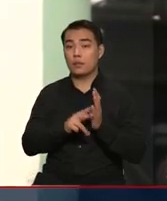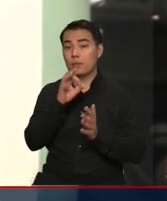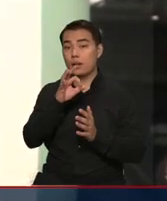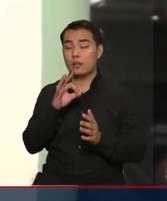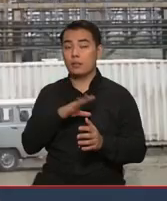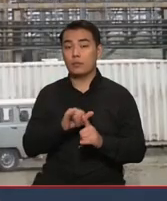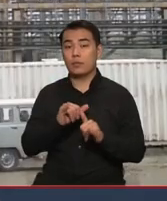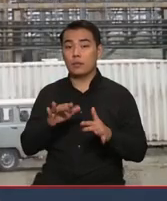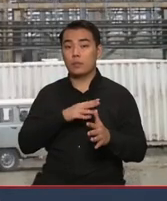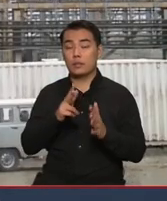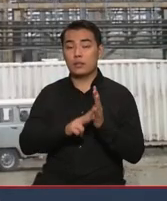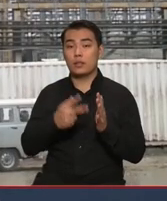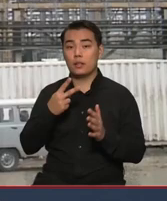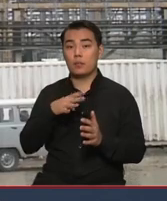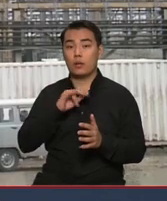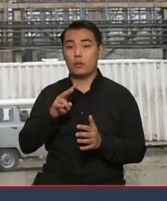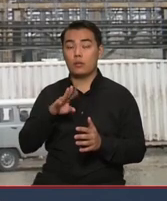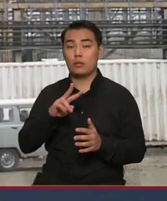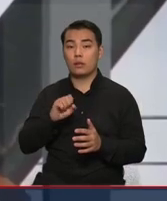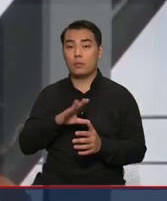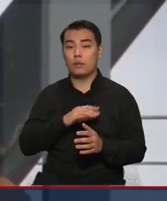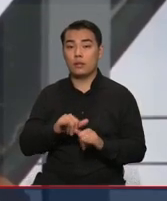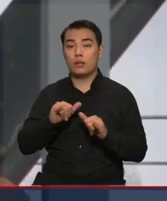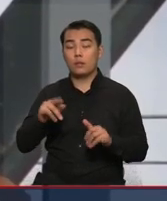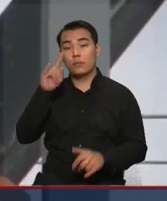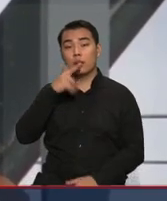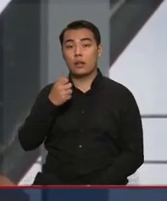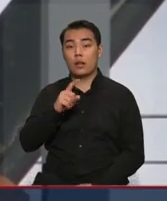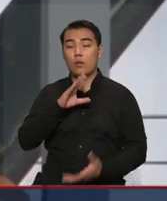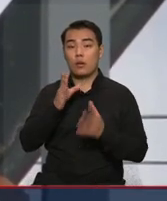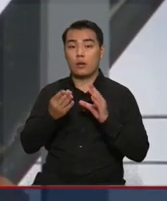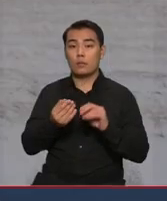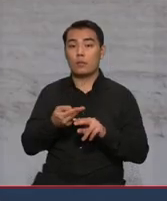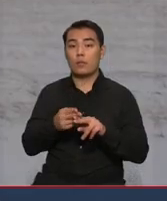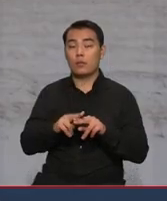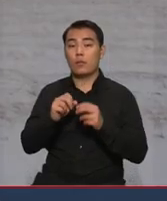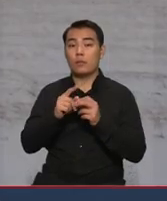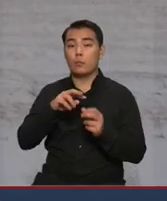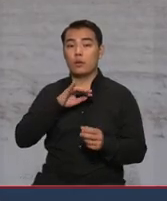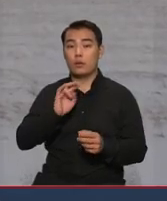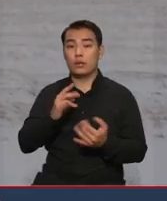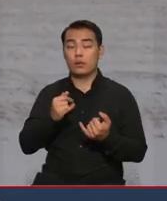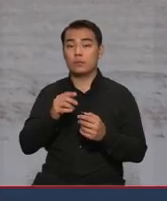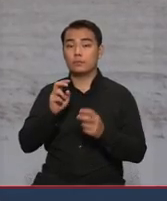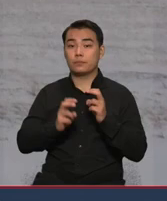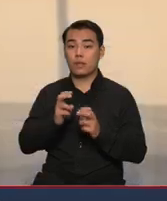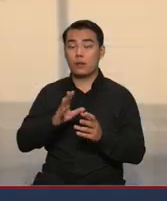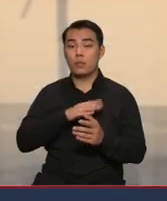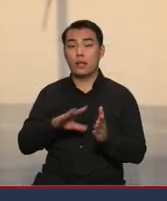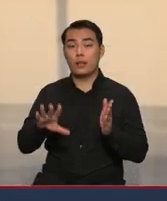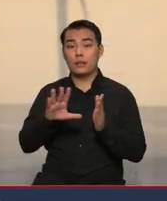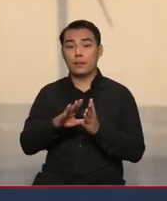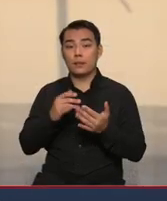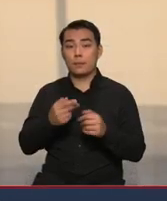артты, яғни 82 миллион тоннадан асты. Ал отандық мұнай өңдеу зауыттары 11 миллионнан аса өнім шығарды. Жаңартылған энергия бағытында